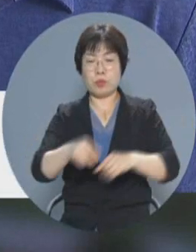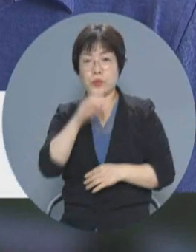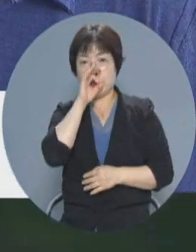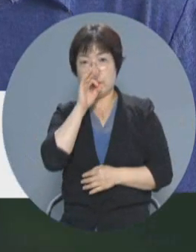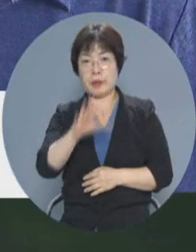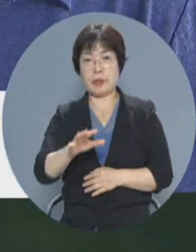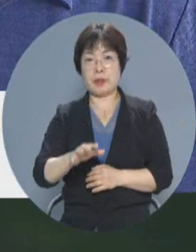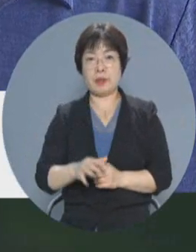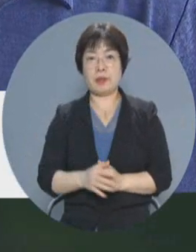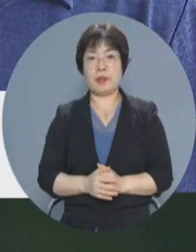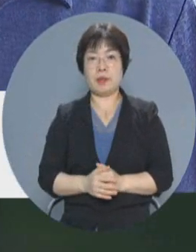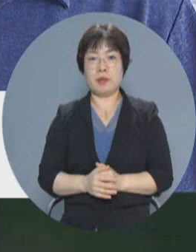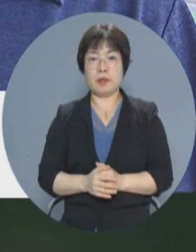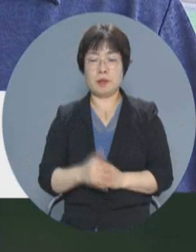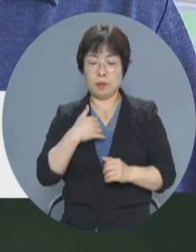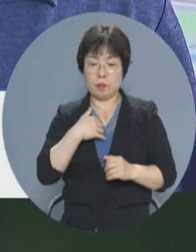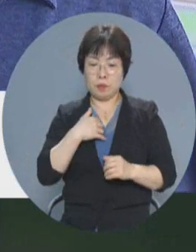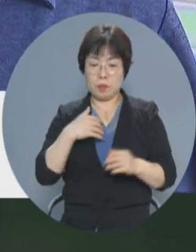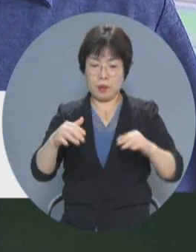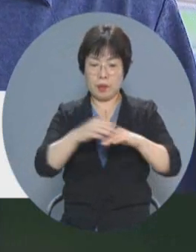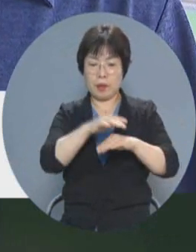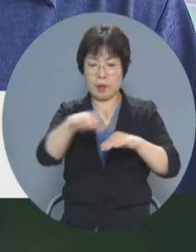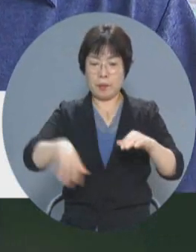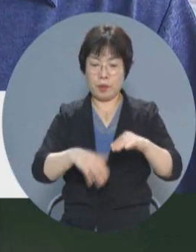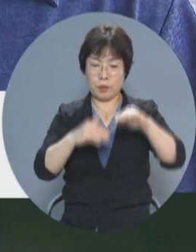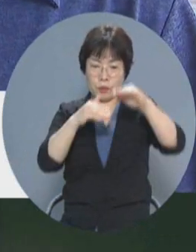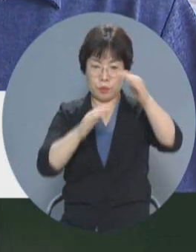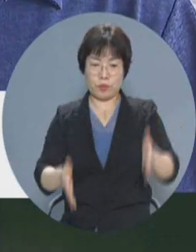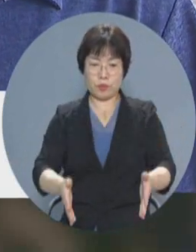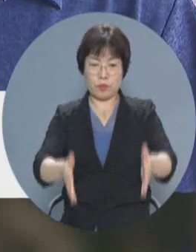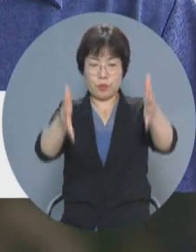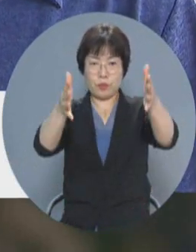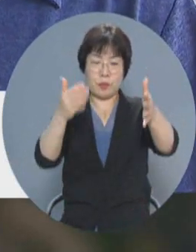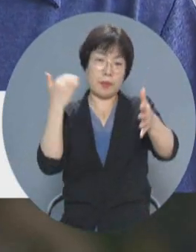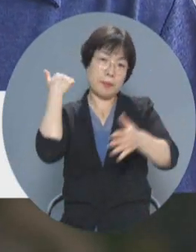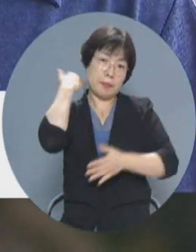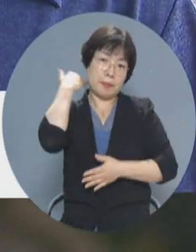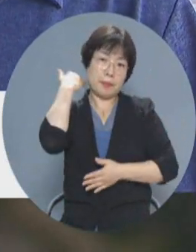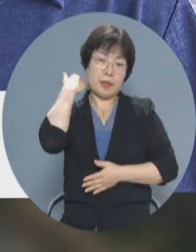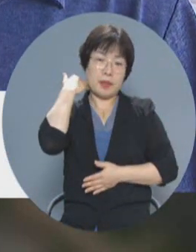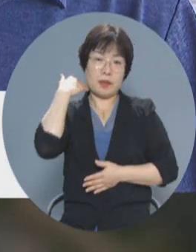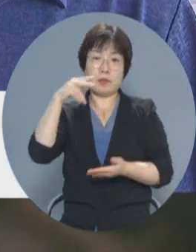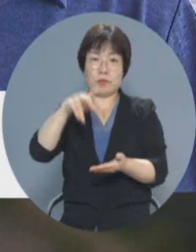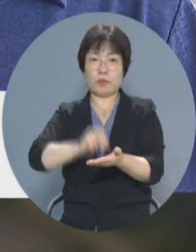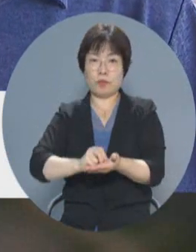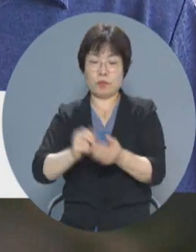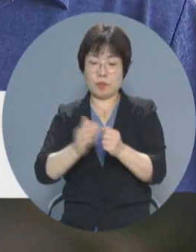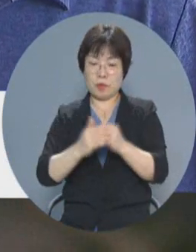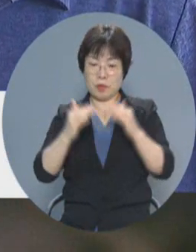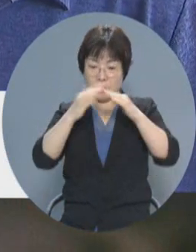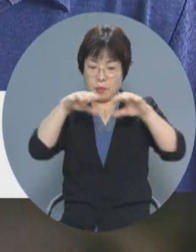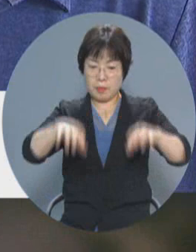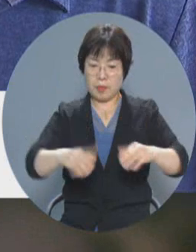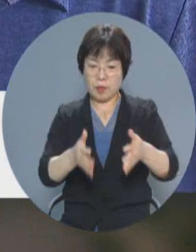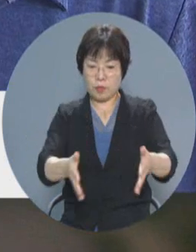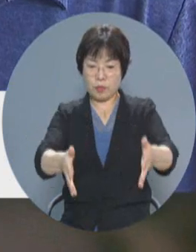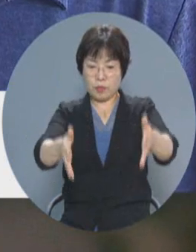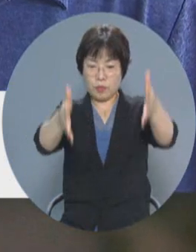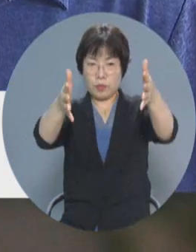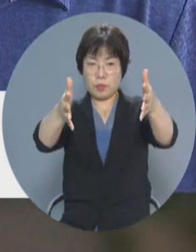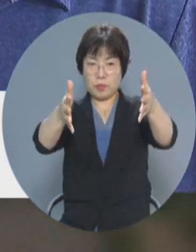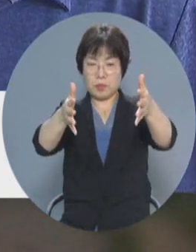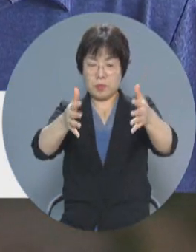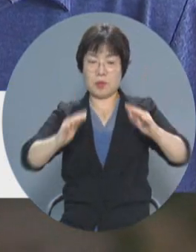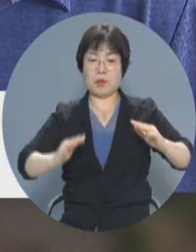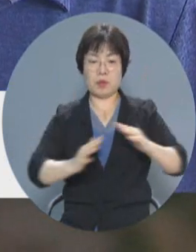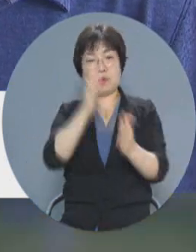아닙니다. 그 마을 저희들이 그 조망권을 가려버려요. 그래서 그걸 지금 마을 앞에 아파트를 짓지